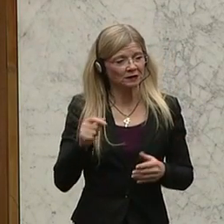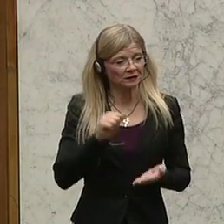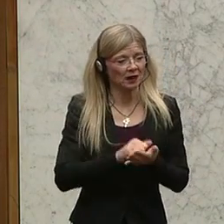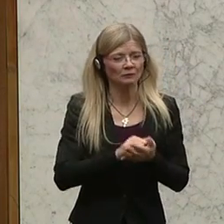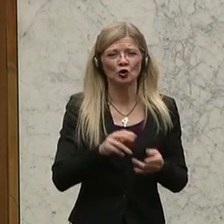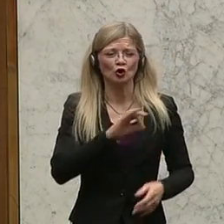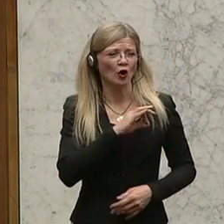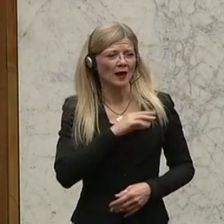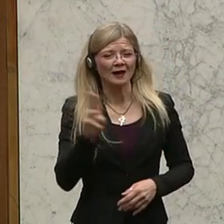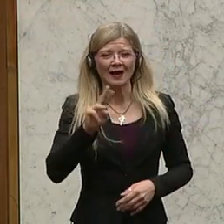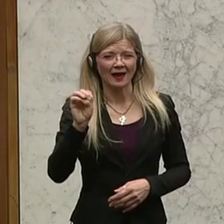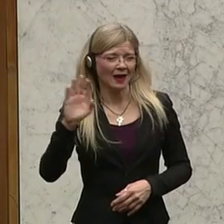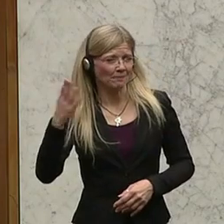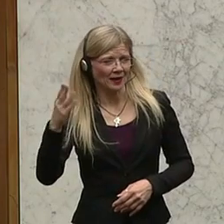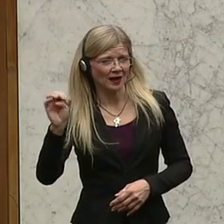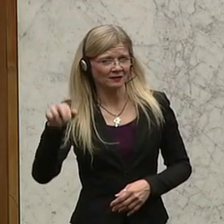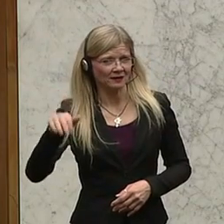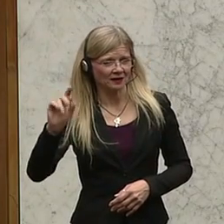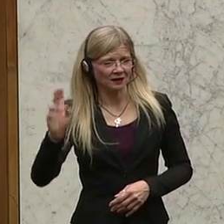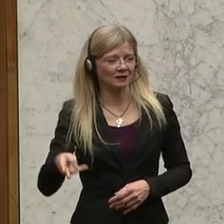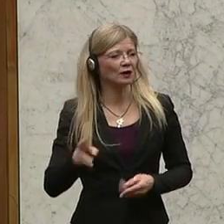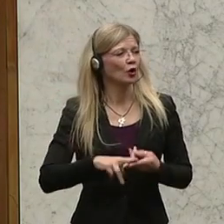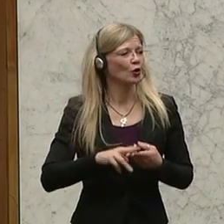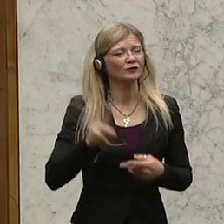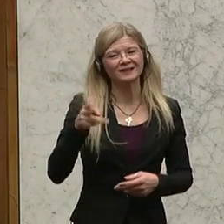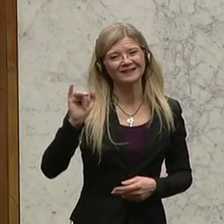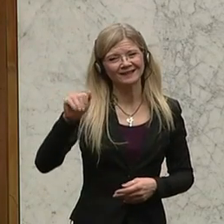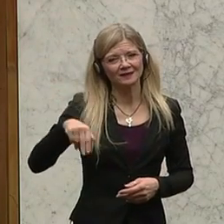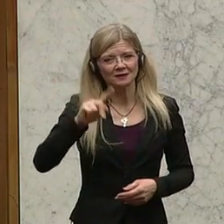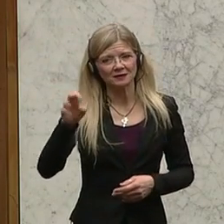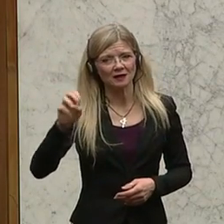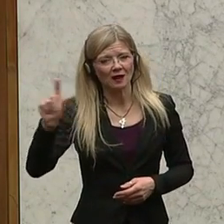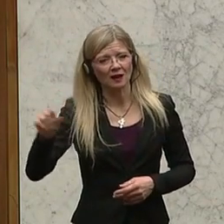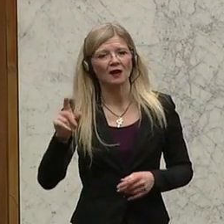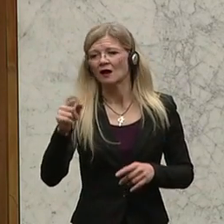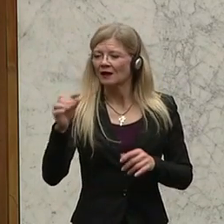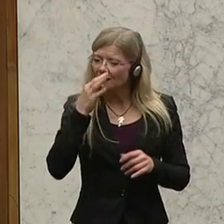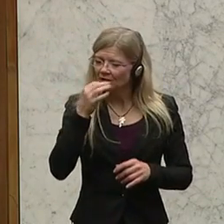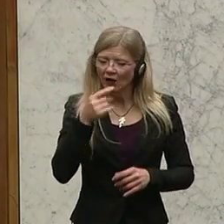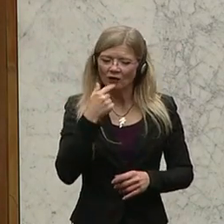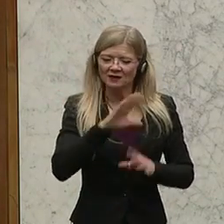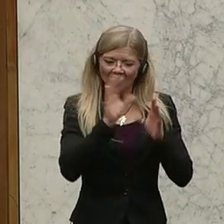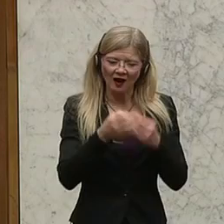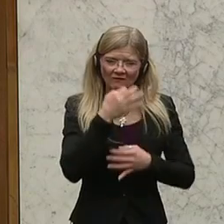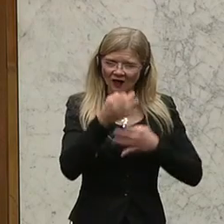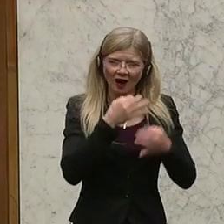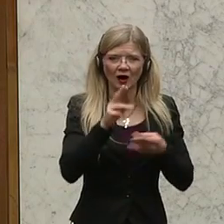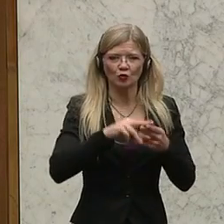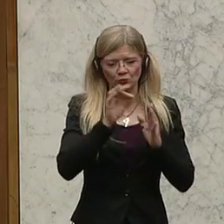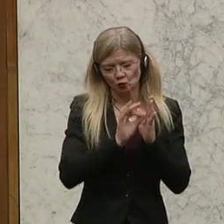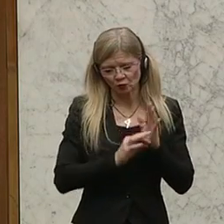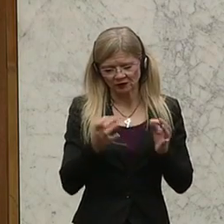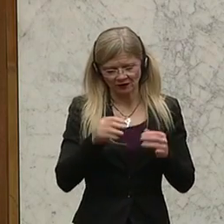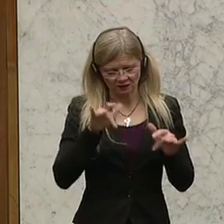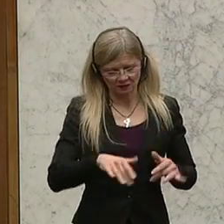und Kienzel haben ja wirklich auch ausführlich Stellung genommen zu allen Fragen und allen Punkten, die hier aufgeführt sind. Und gerade